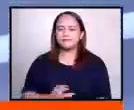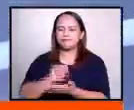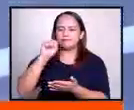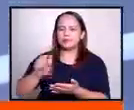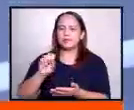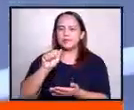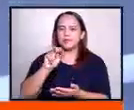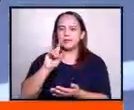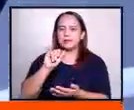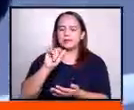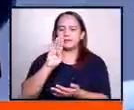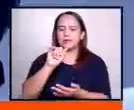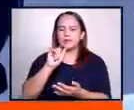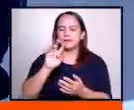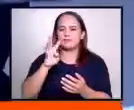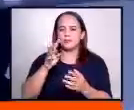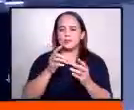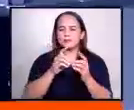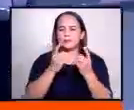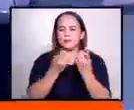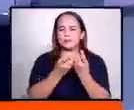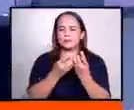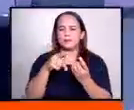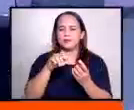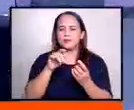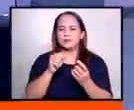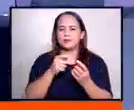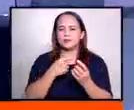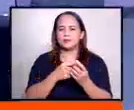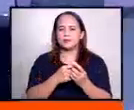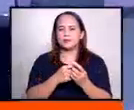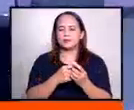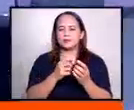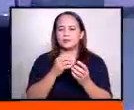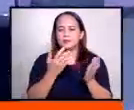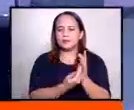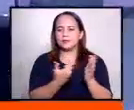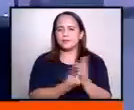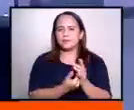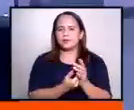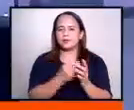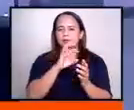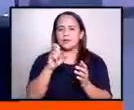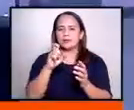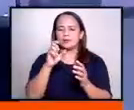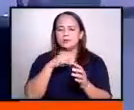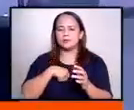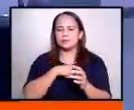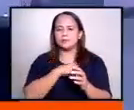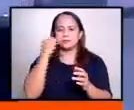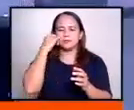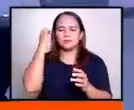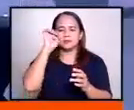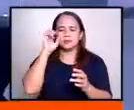Ibinasura ng Sandigan Bayan 5th Division ang petisyon para sa demurrer to evidence ni na dating Senador Jinggoy Estrada at